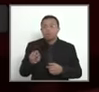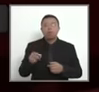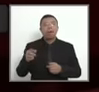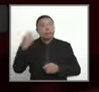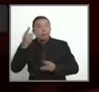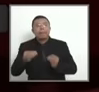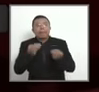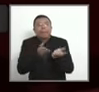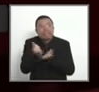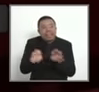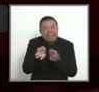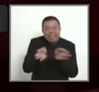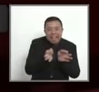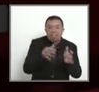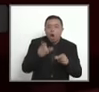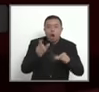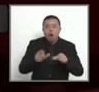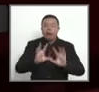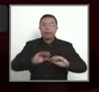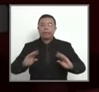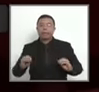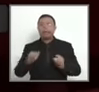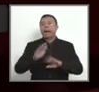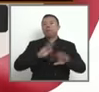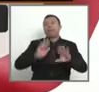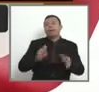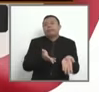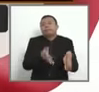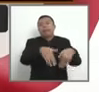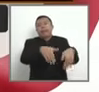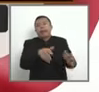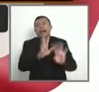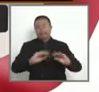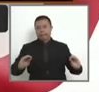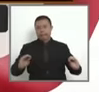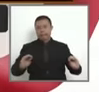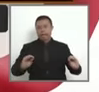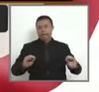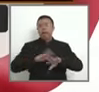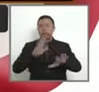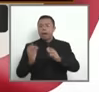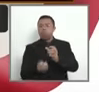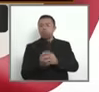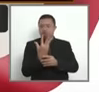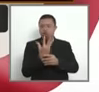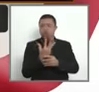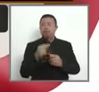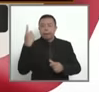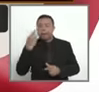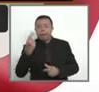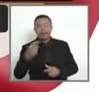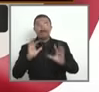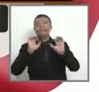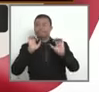setempat Polda setempat memanggil ratusan itu hampir ratusan itu ee kepala desa di momentum yang bersamaan